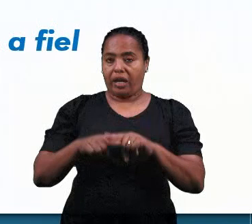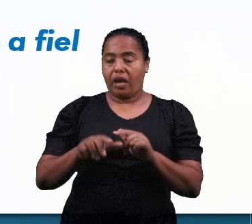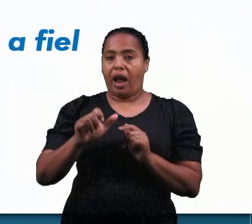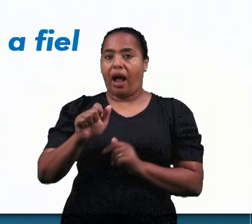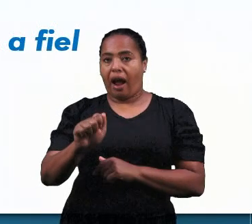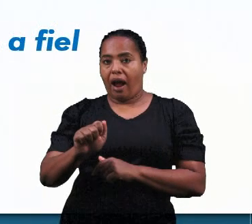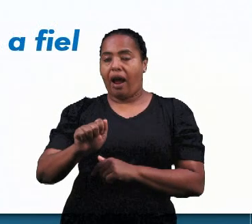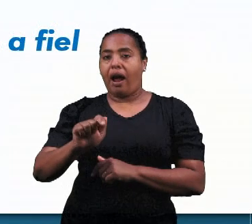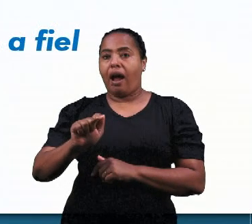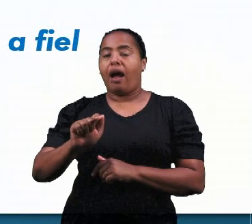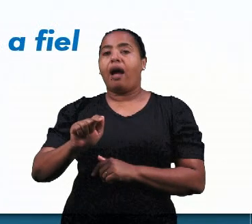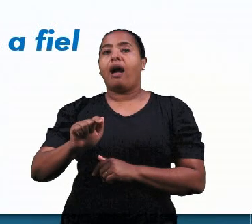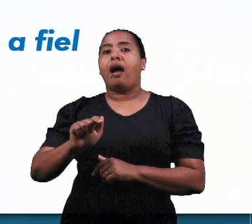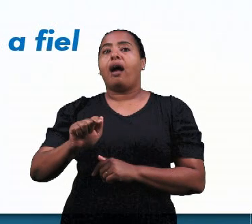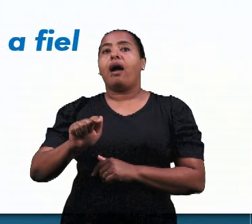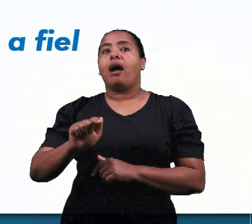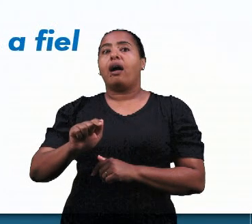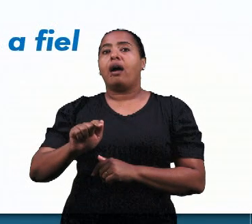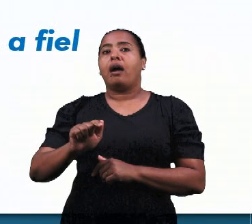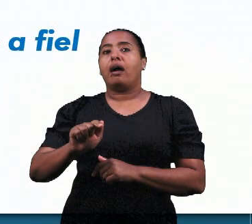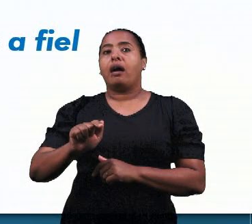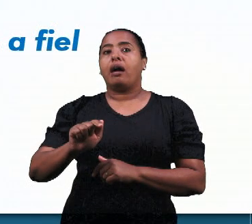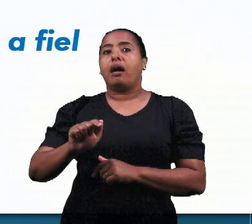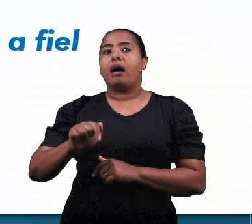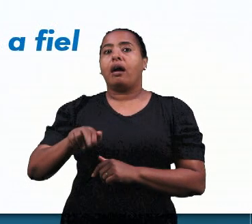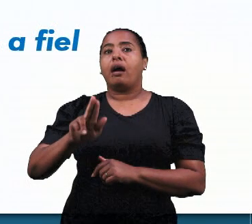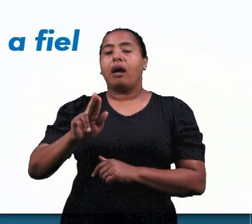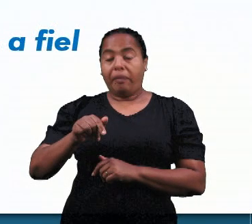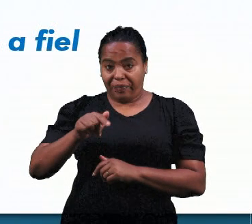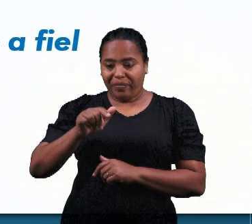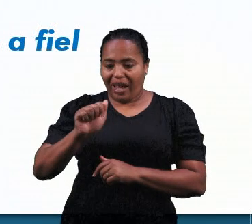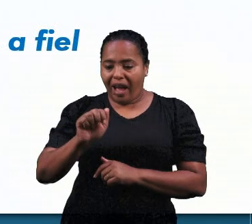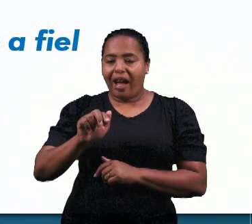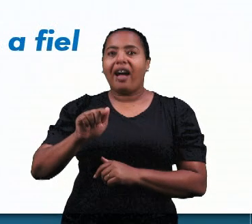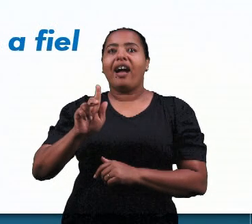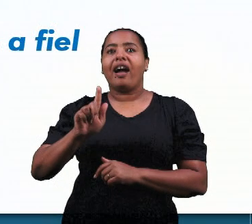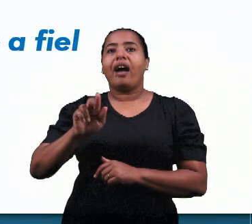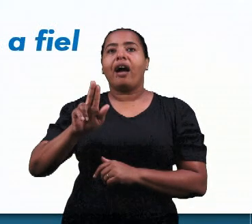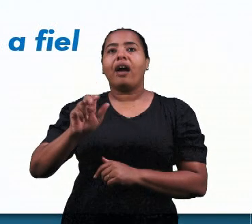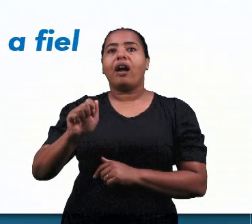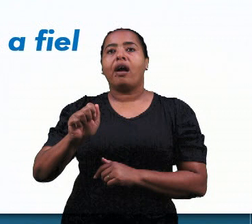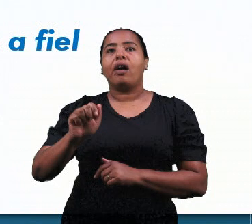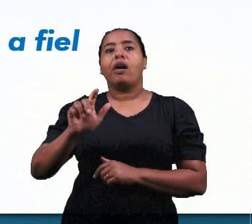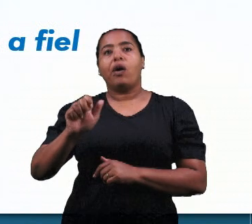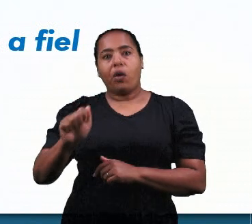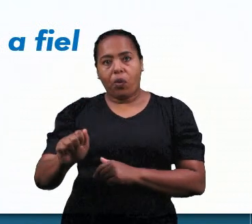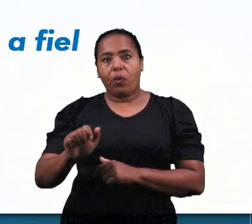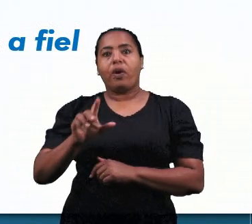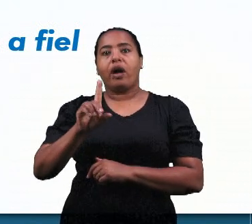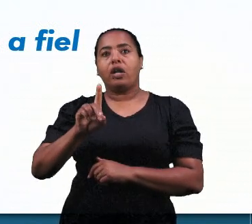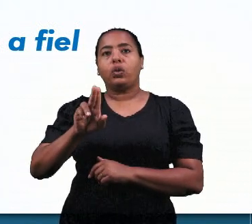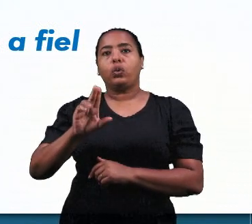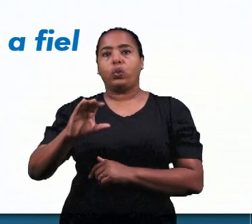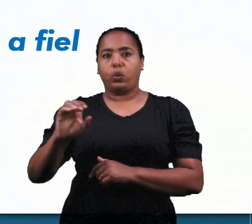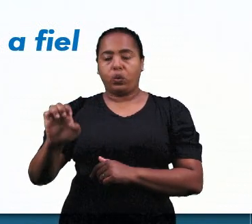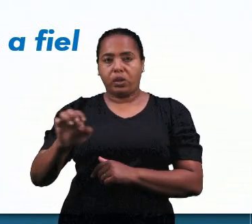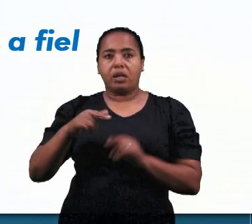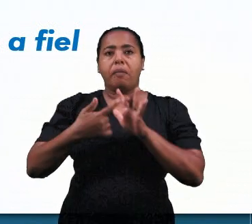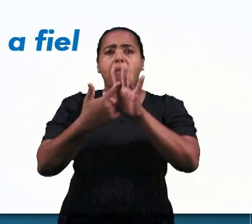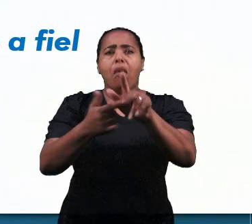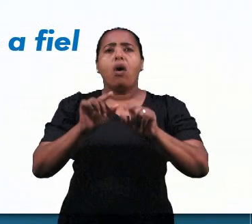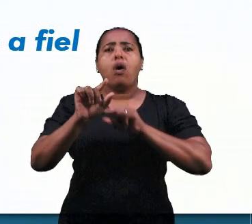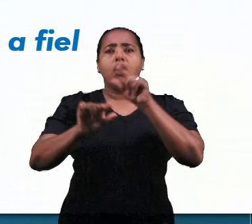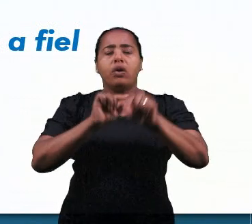porté ce message en disant la question 5, lettre B. Il a dit, les annonces sont adressées à toutes les